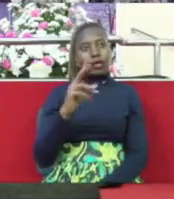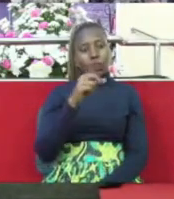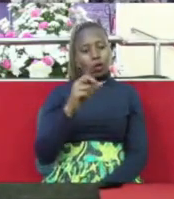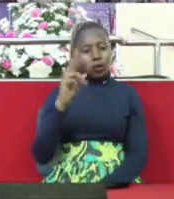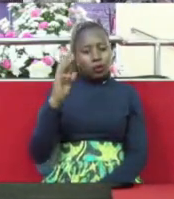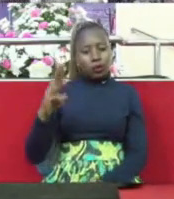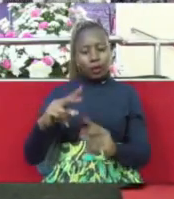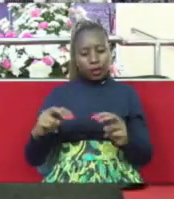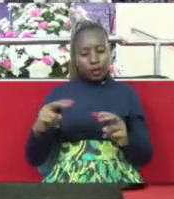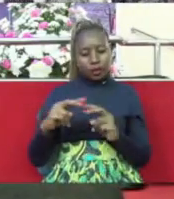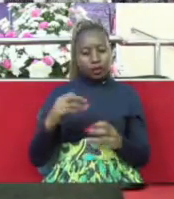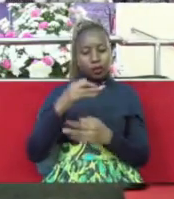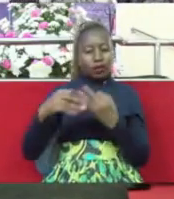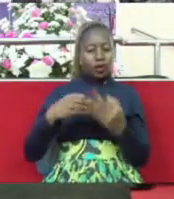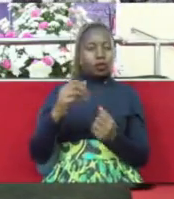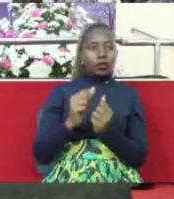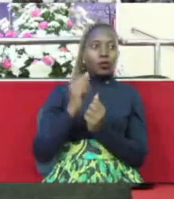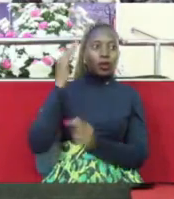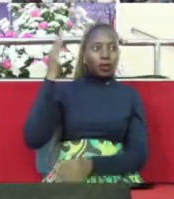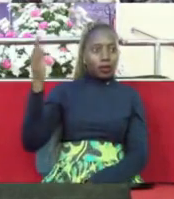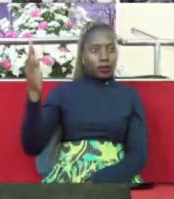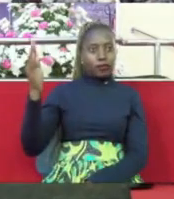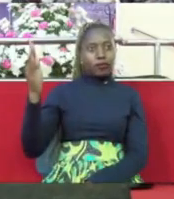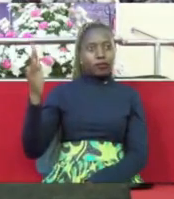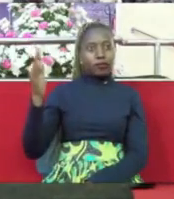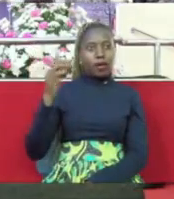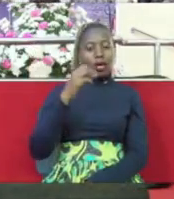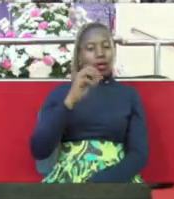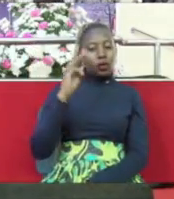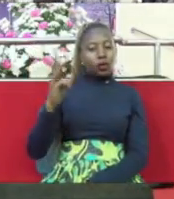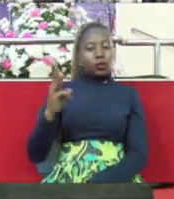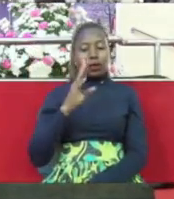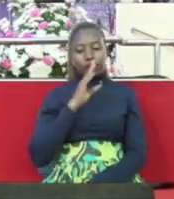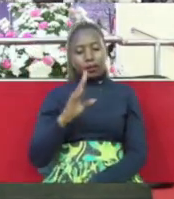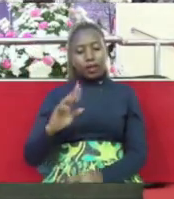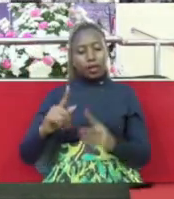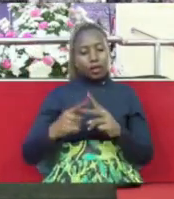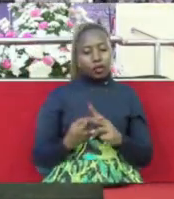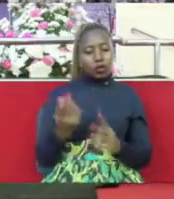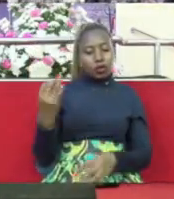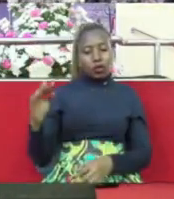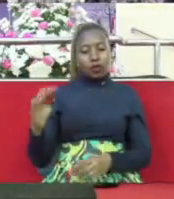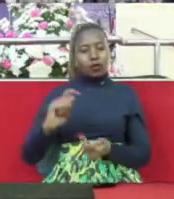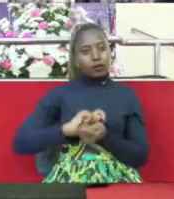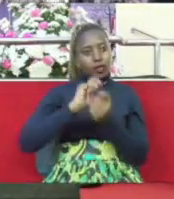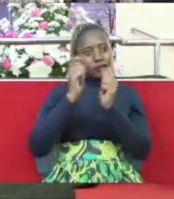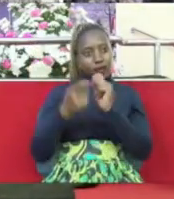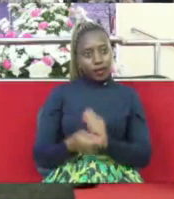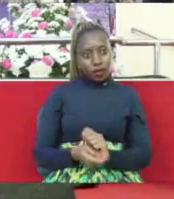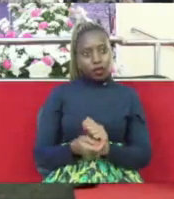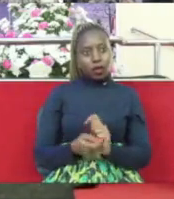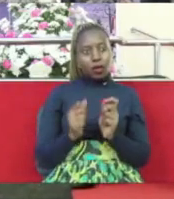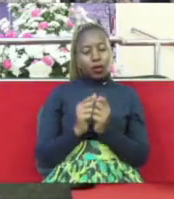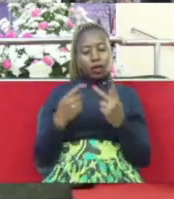Utatafuta ushirika na yeye. And therefore you will be a source of transformation to the people you are going to gather with during this holiday. Na kwa hivyo wewe